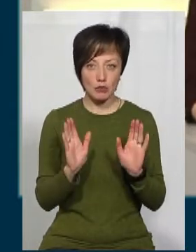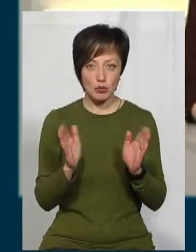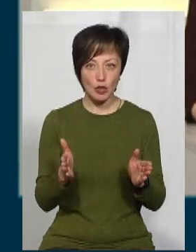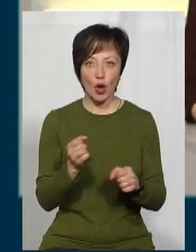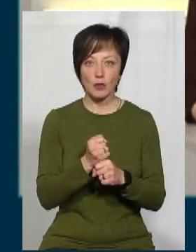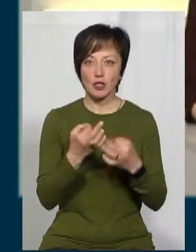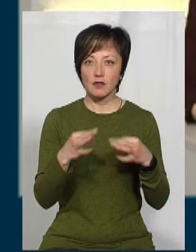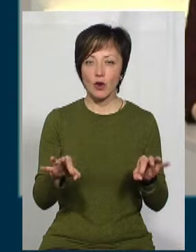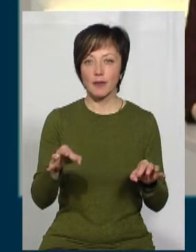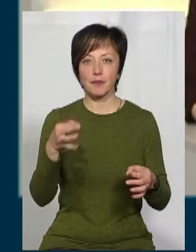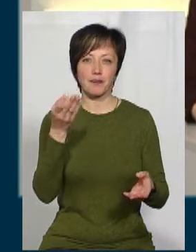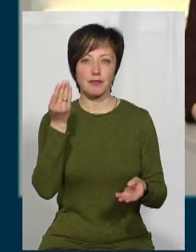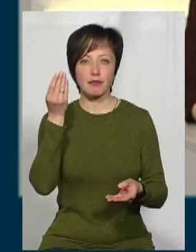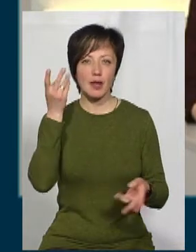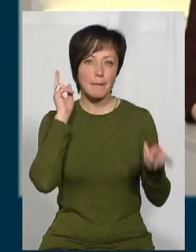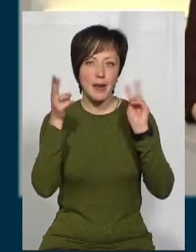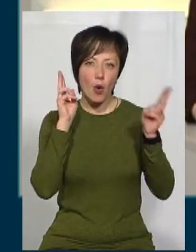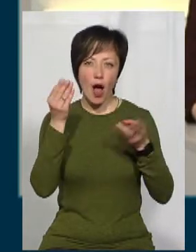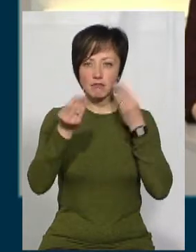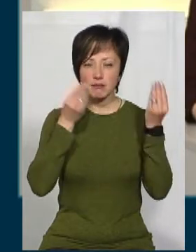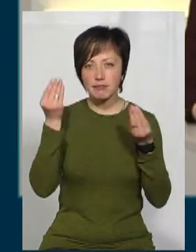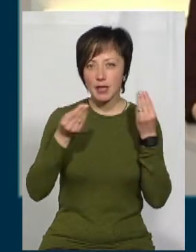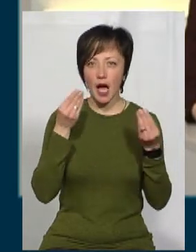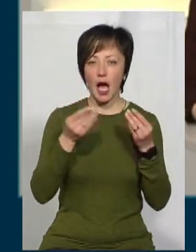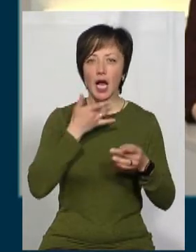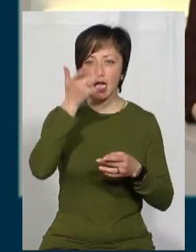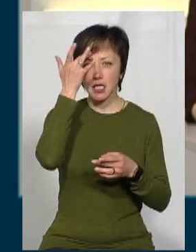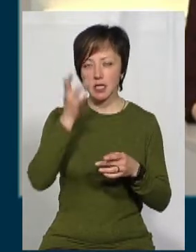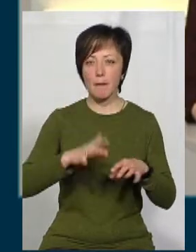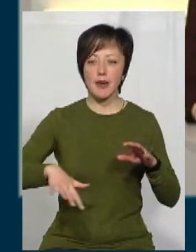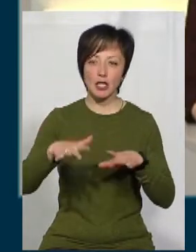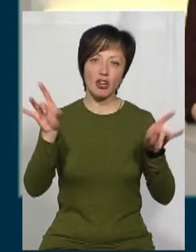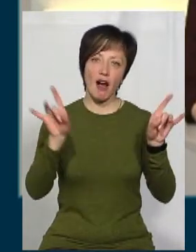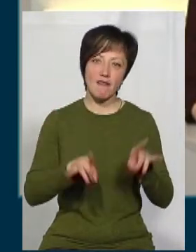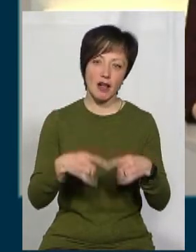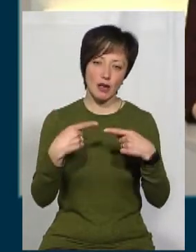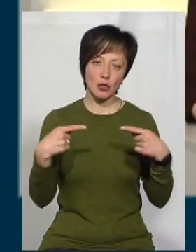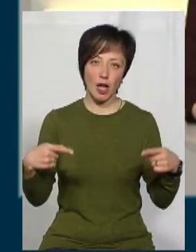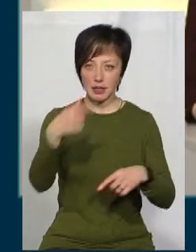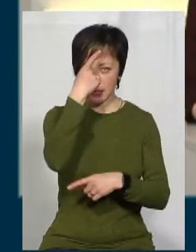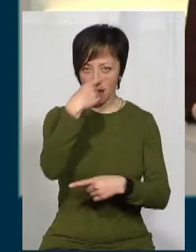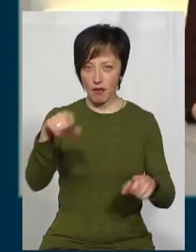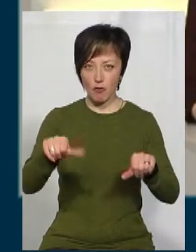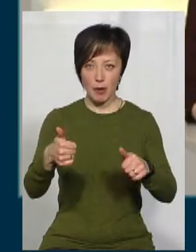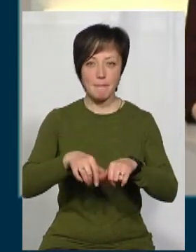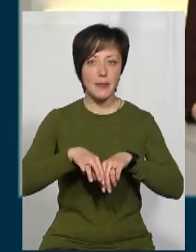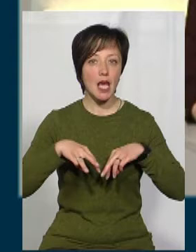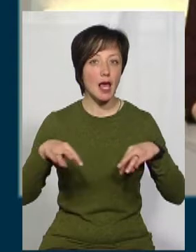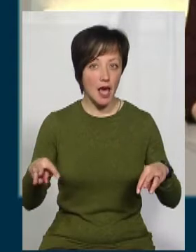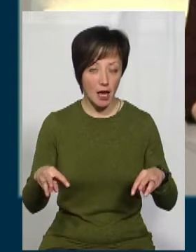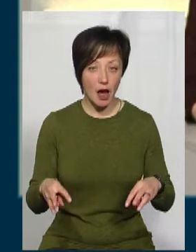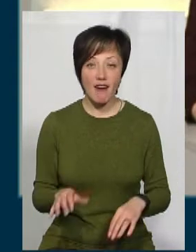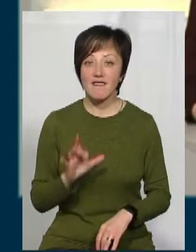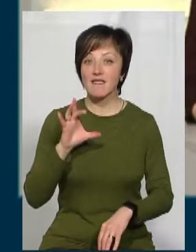дозволено буде роботу салонів краси, перукарень, запрацюють літні майданчики кафе і ресторанів, про це заявив сьогодні прем'єр на засіданні уряду.